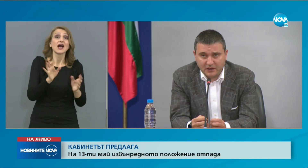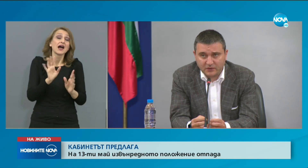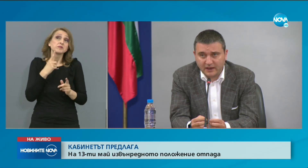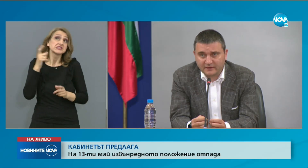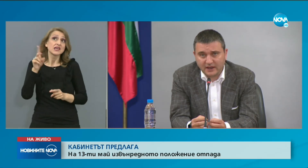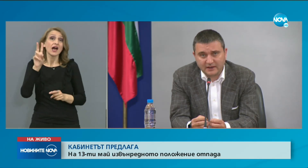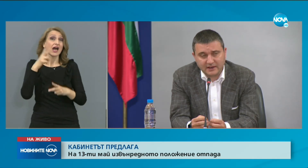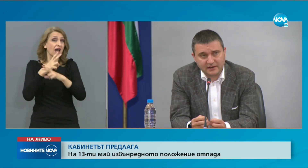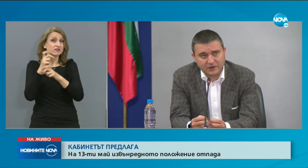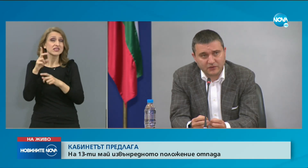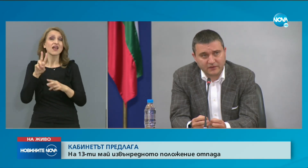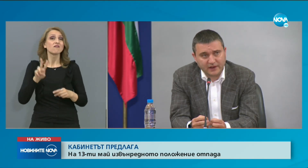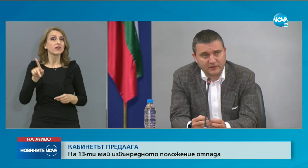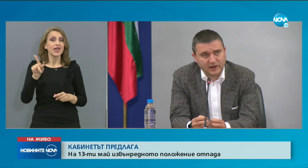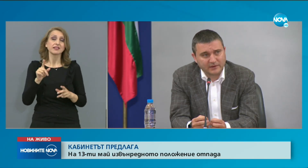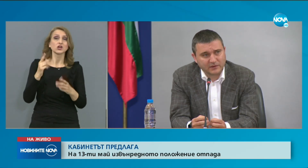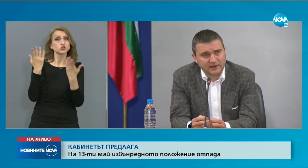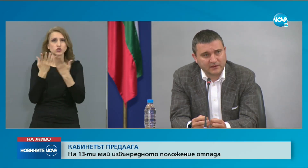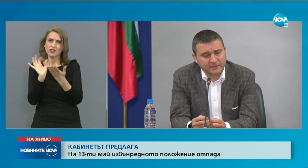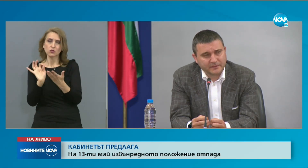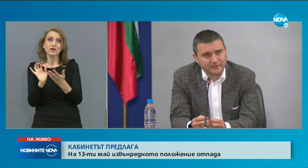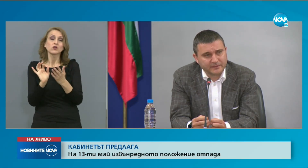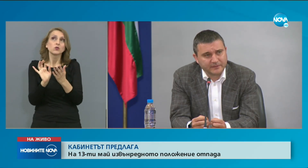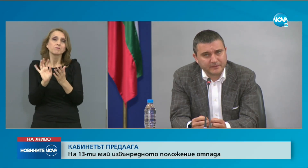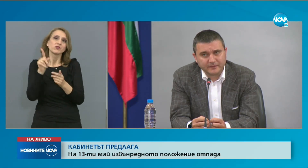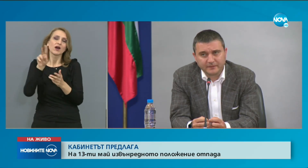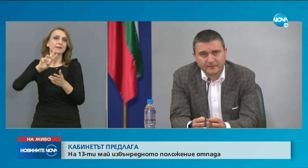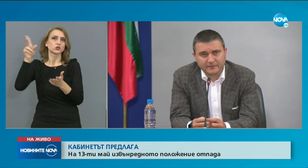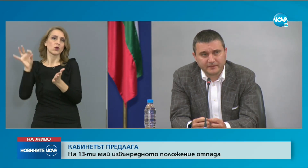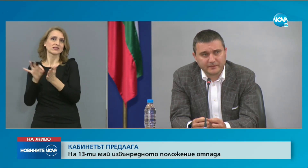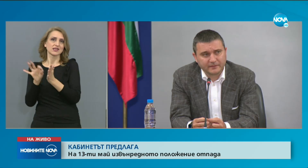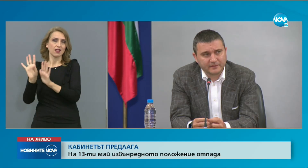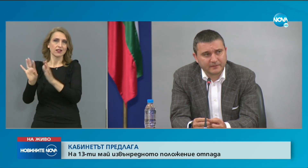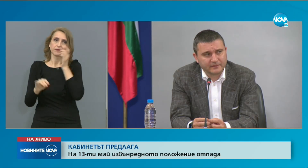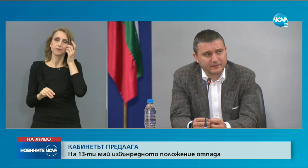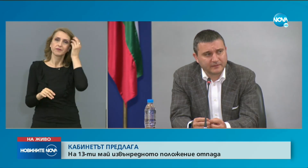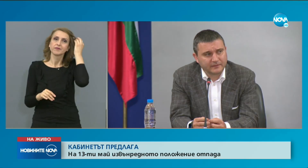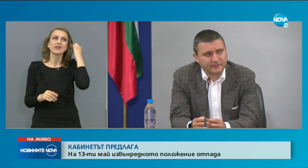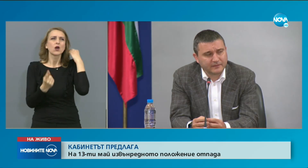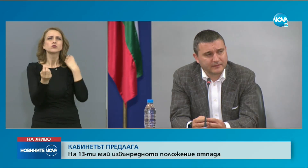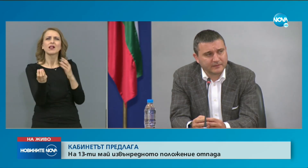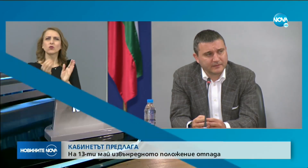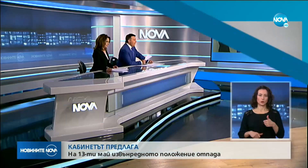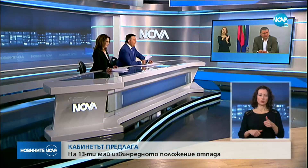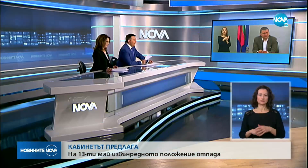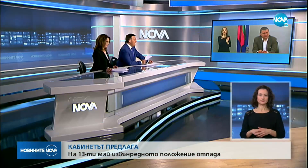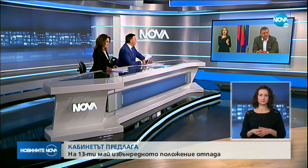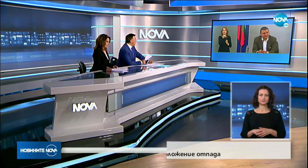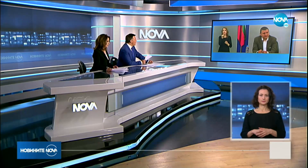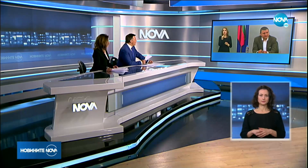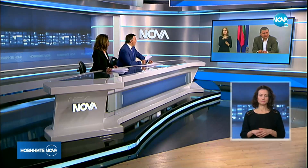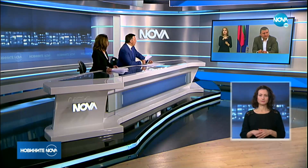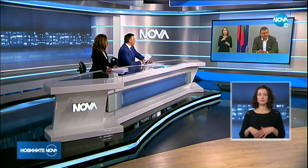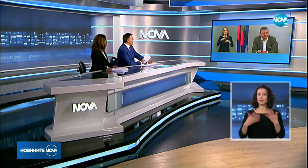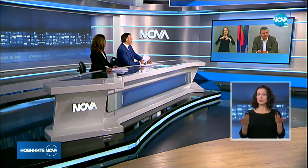четох някаква статия за летището във Виена, но тя има друга цел. Министър Ананиев да допълня този въпрос БНТ. Дали ще остат... И